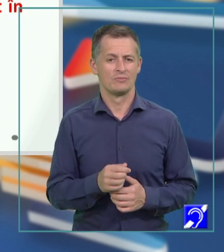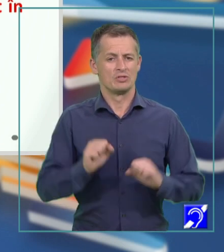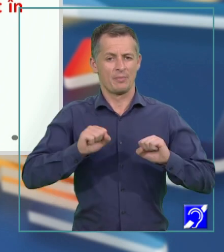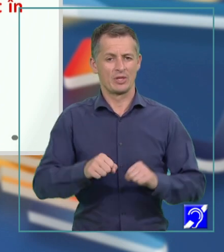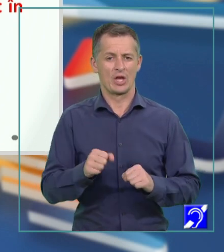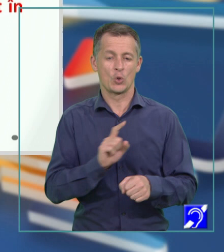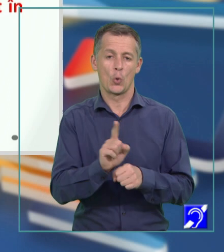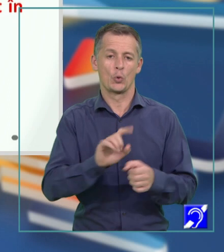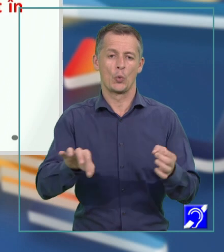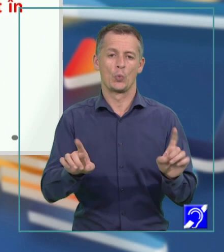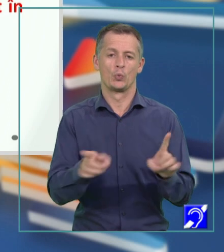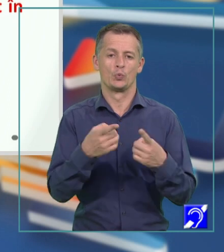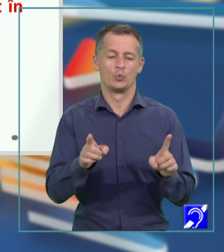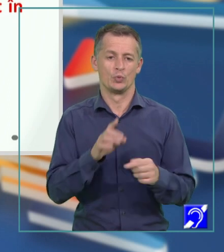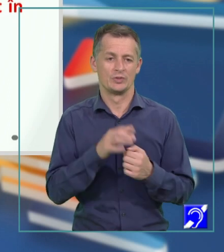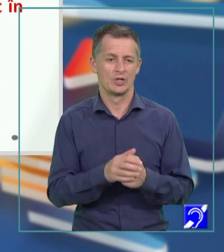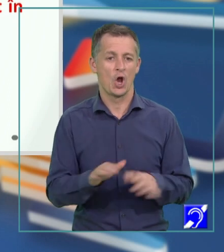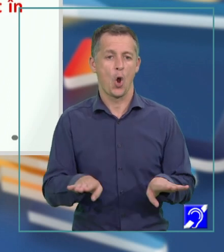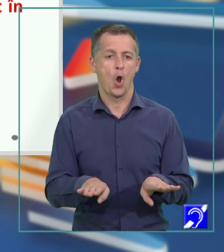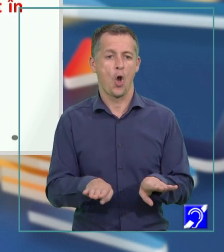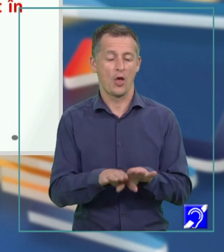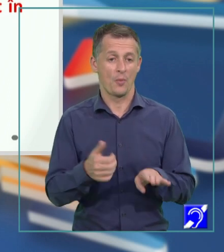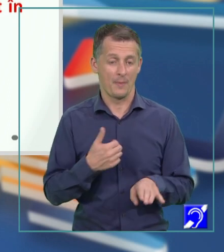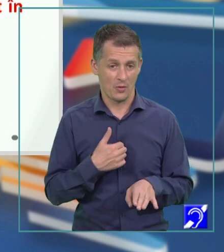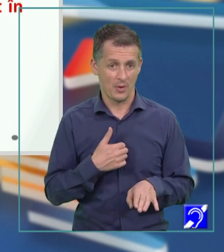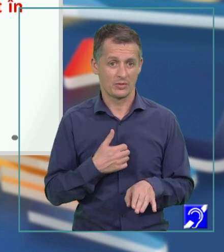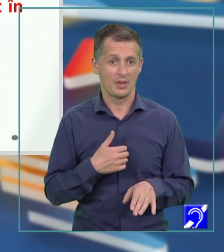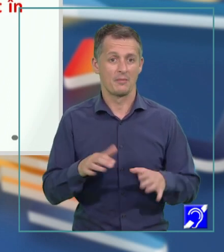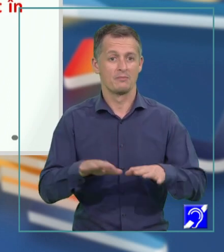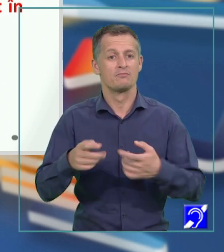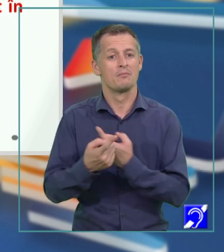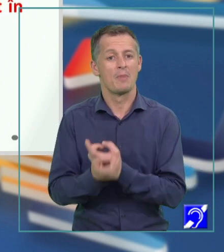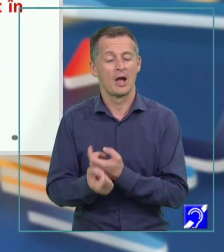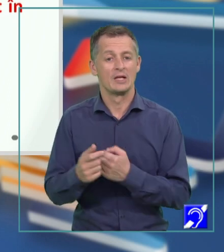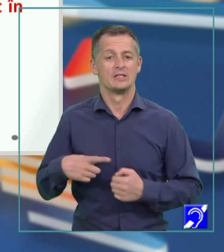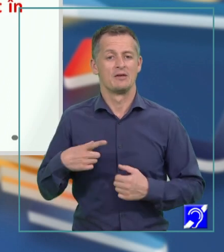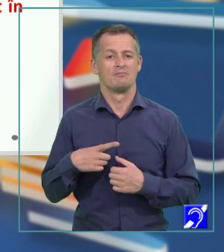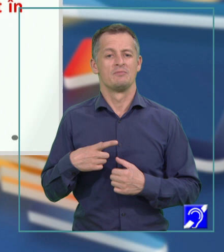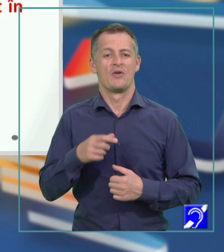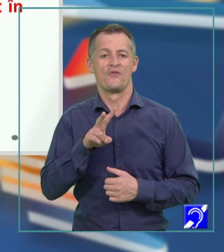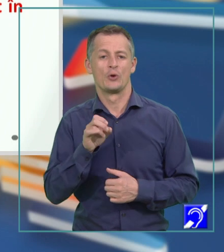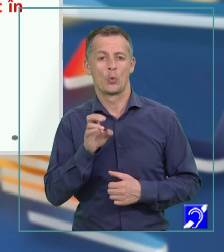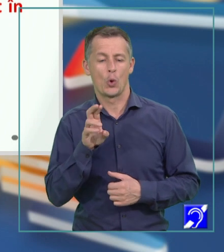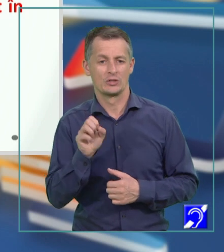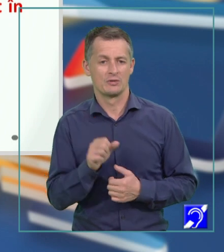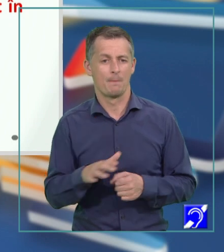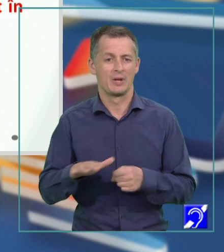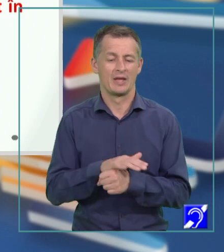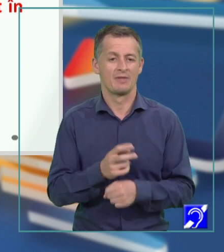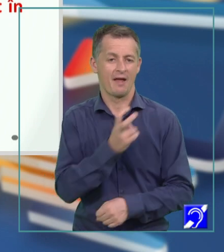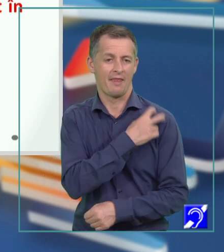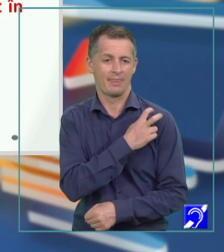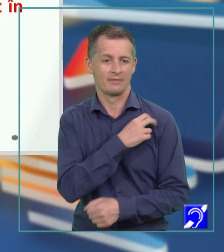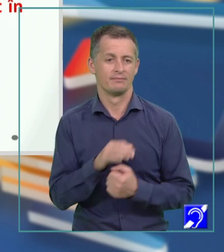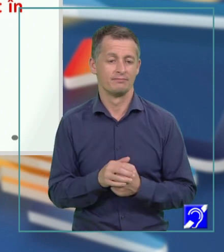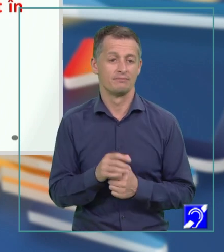muzical. Colegul meu de bancă e virtuos. Virtuos înseamnă o persoană plină de calități, de virtuți. Temporar,